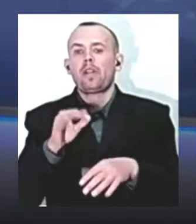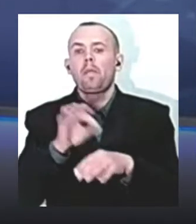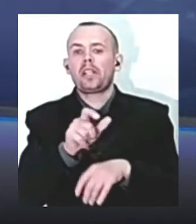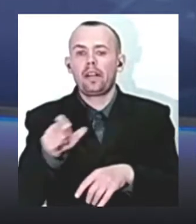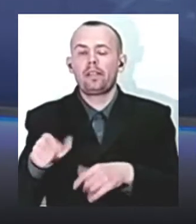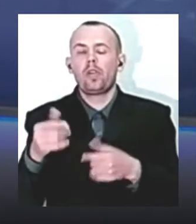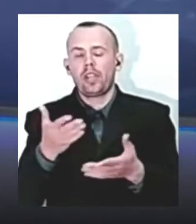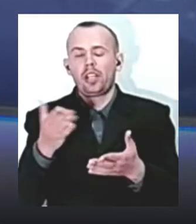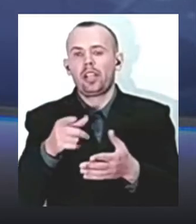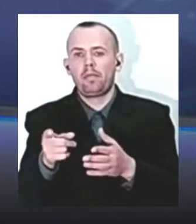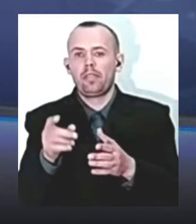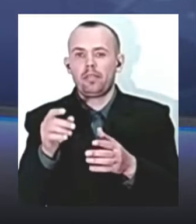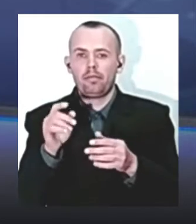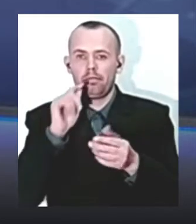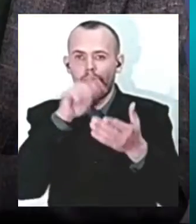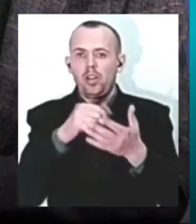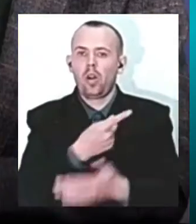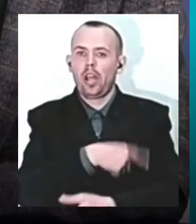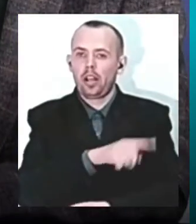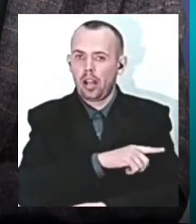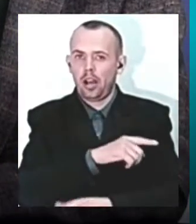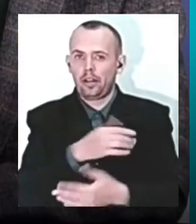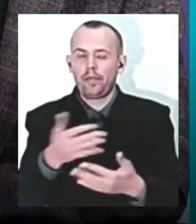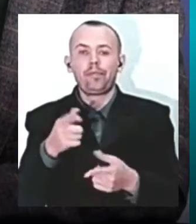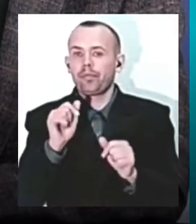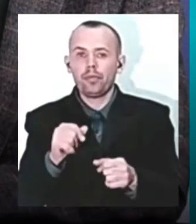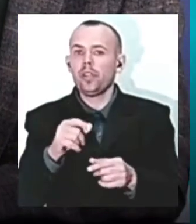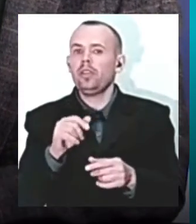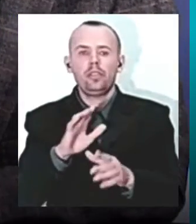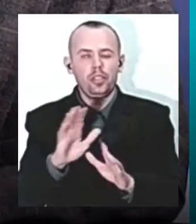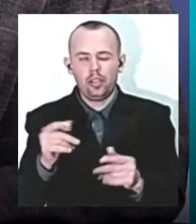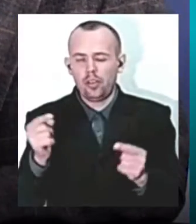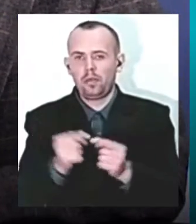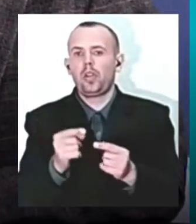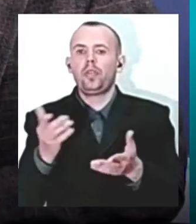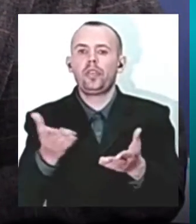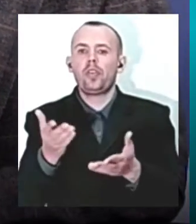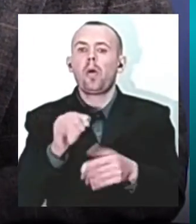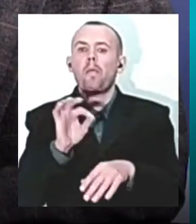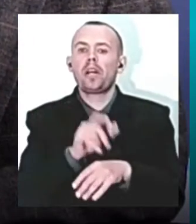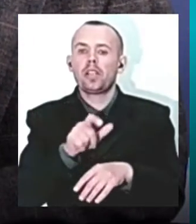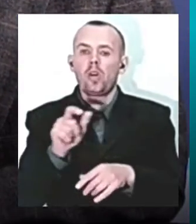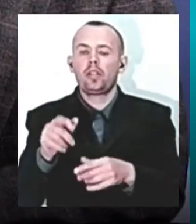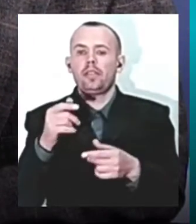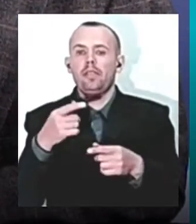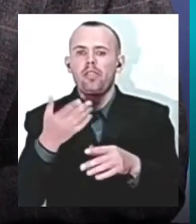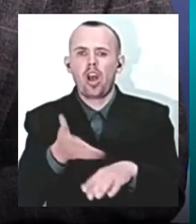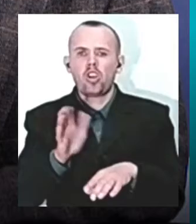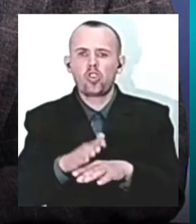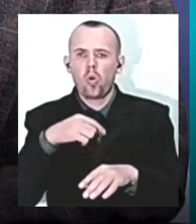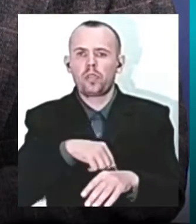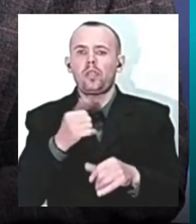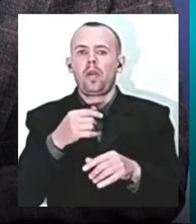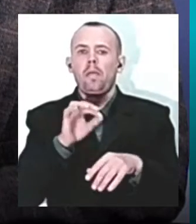надходять до лікарень. Тобто це теж не можна спрогнозувати до кінця, абсолютно. Якщо пацієнти в важкому стані, якщо пацієнта потрібно